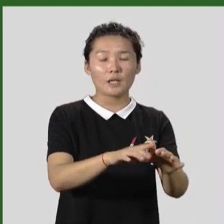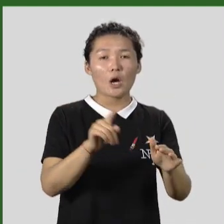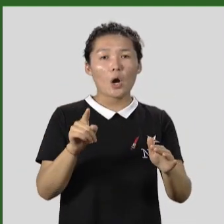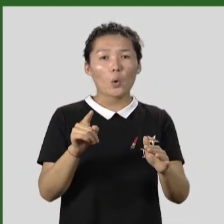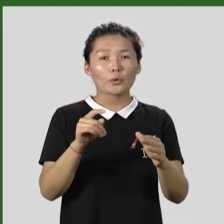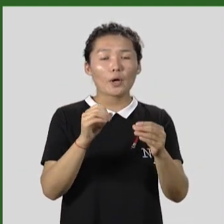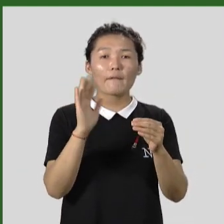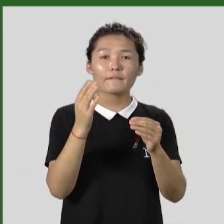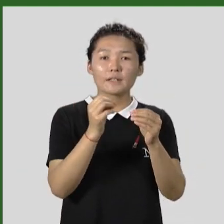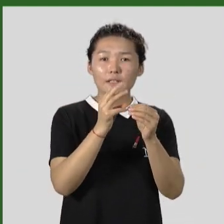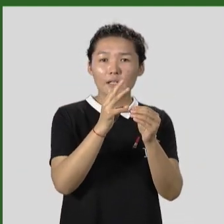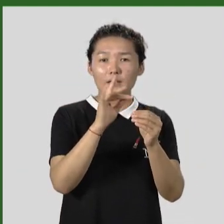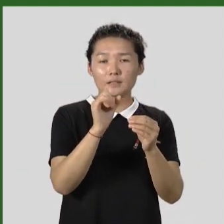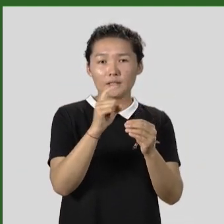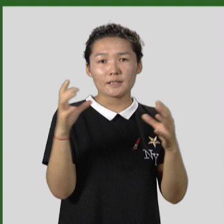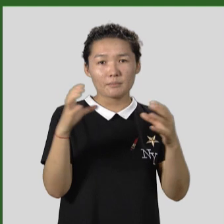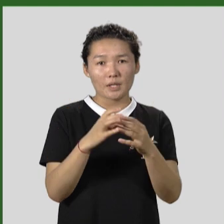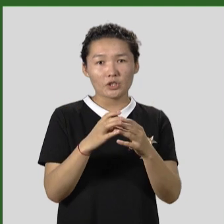меньше Тихого океана.